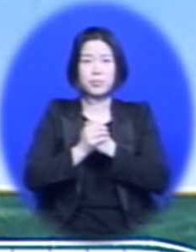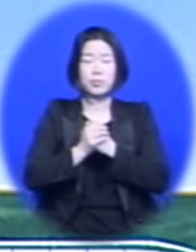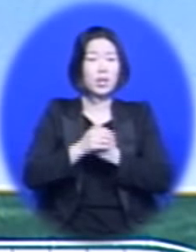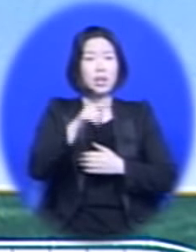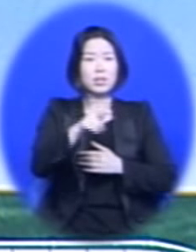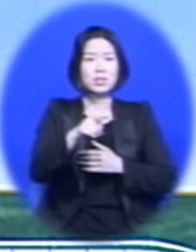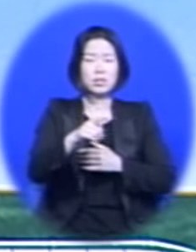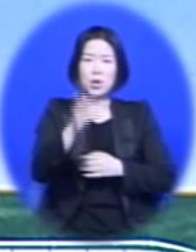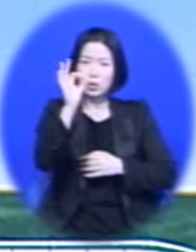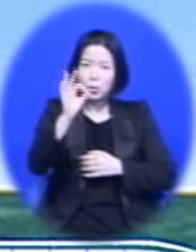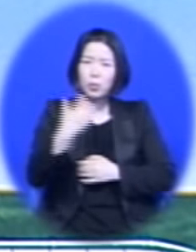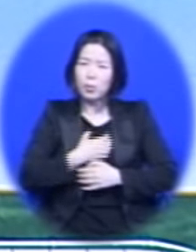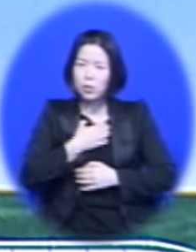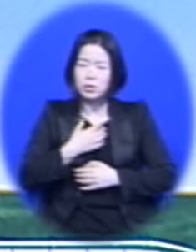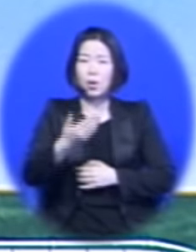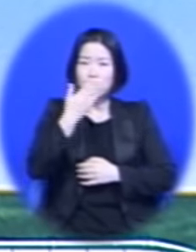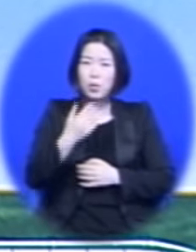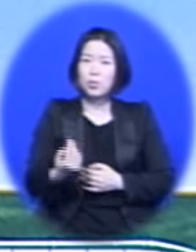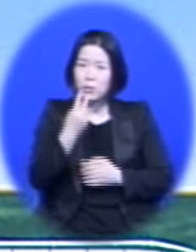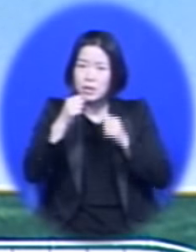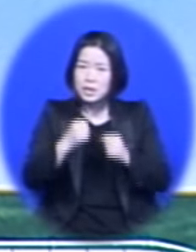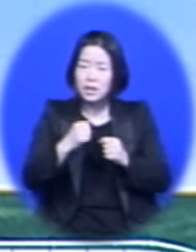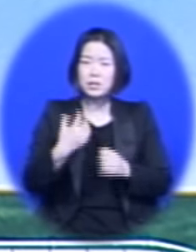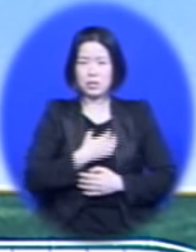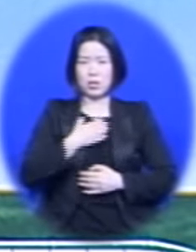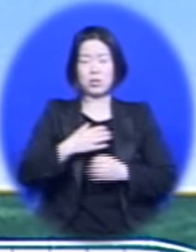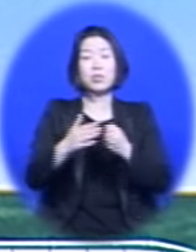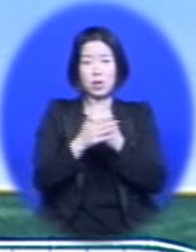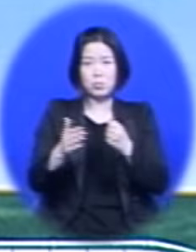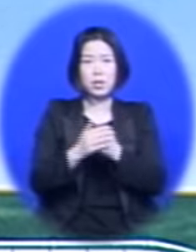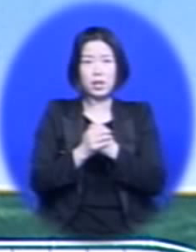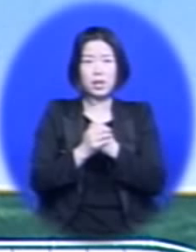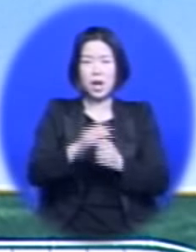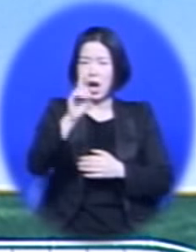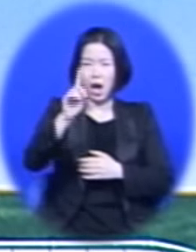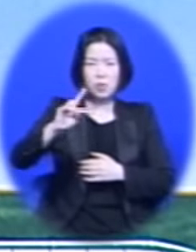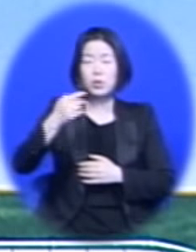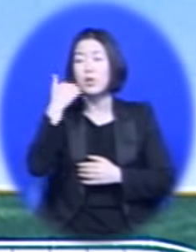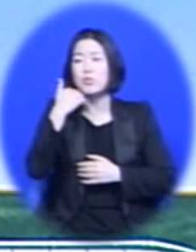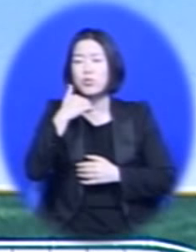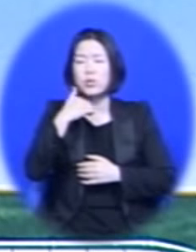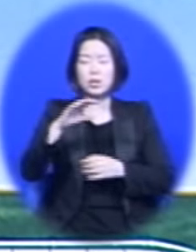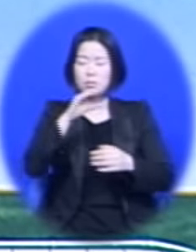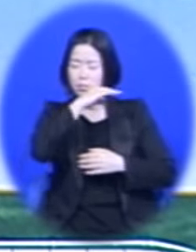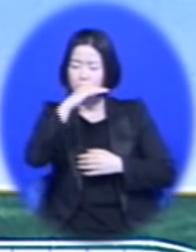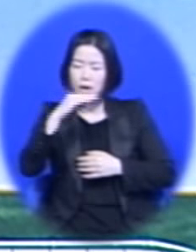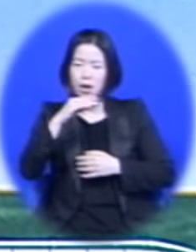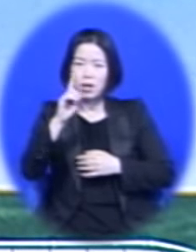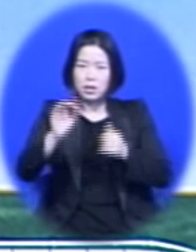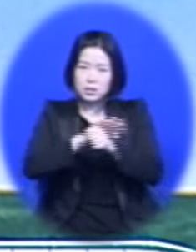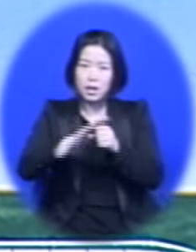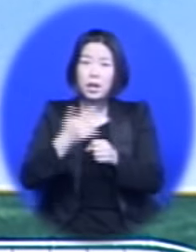그 돈 걱정하느라고 먹고 사는 그 걱정 때문에 한 번도 누군가를 제대로 사랑해 준 적도